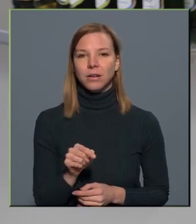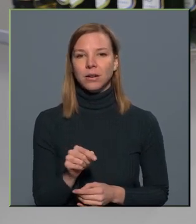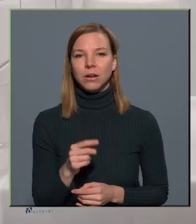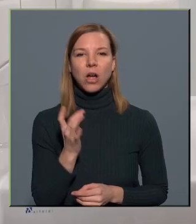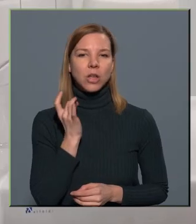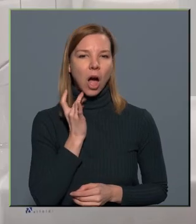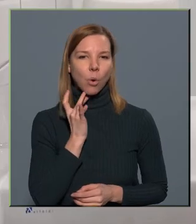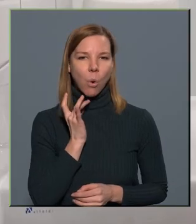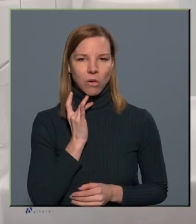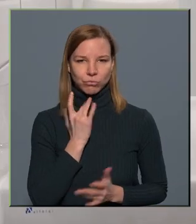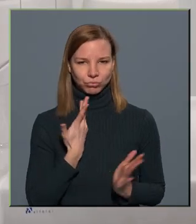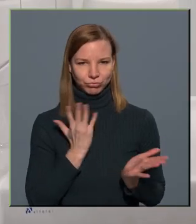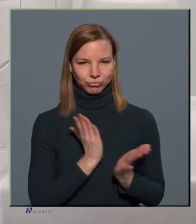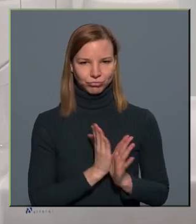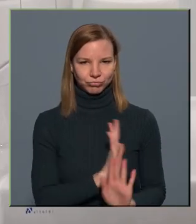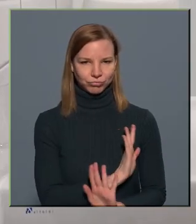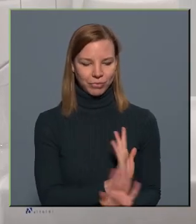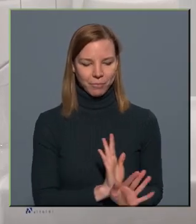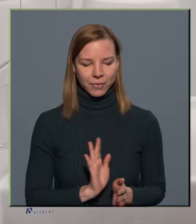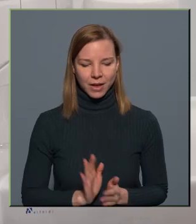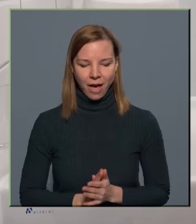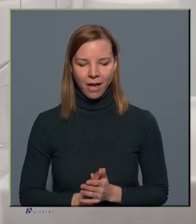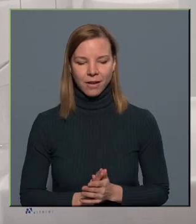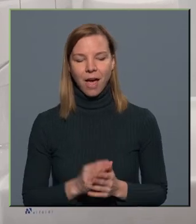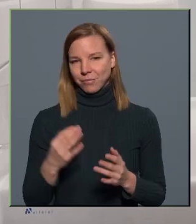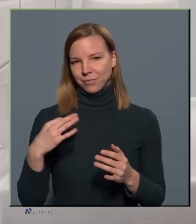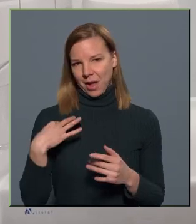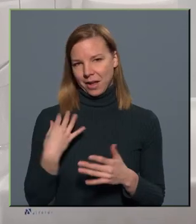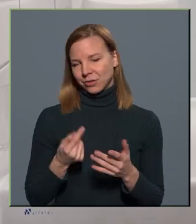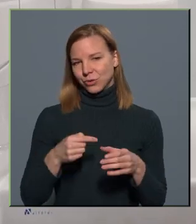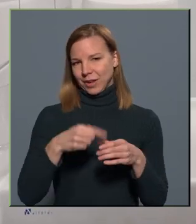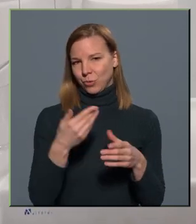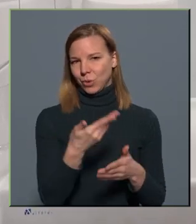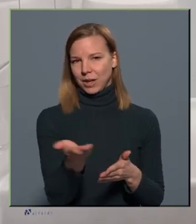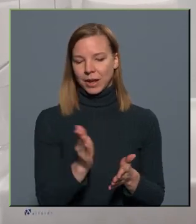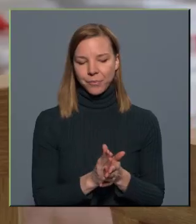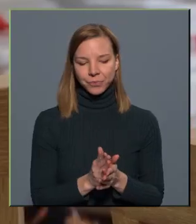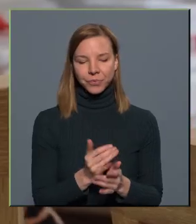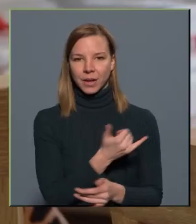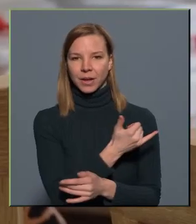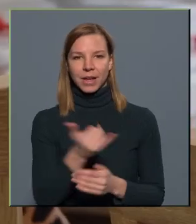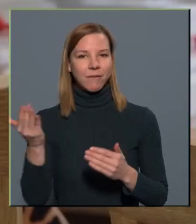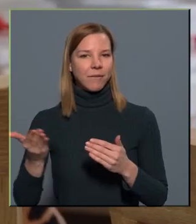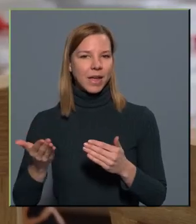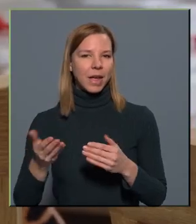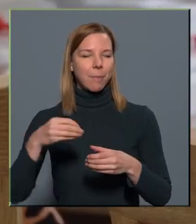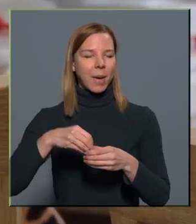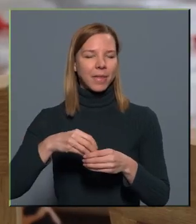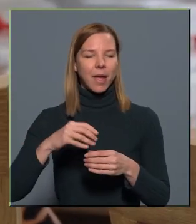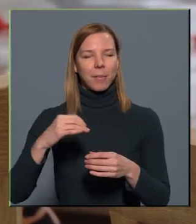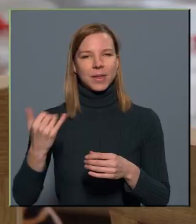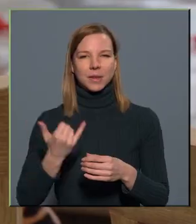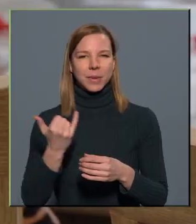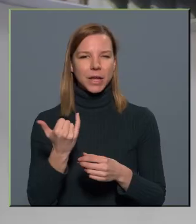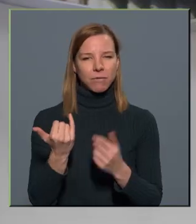alkoholos az neki nem fekszik, de fogyasszák egészséggel. Az év vége az mindig egy kicsit a számvetés ideje is. Én azt